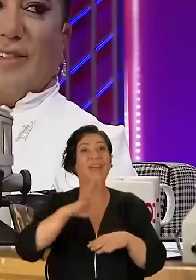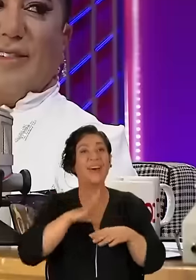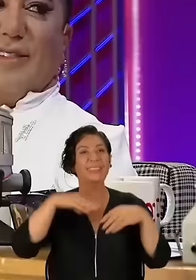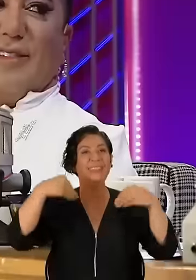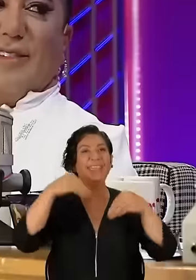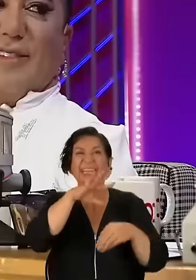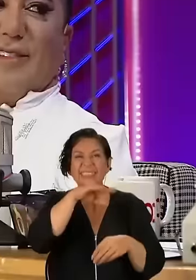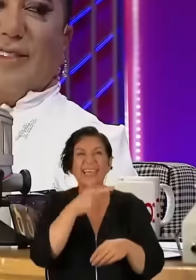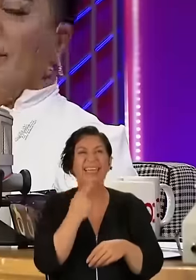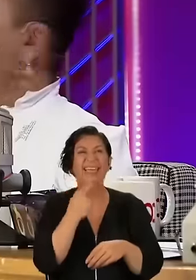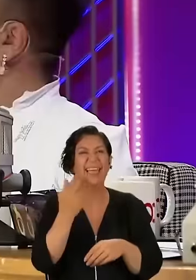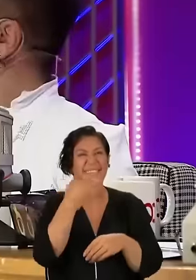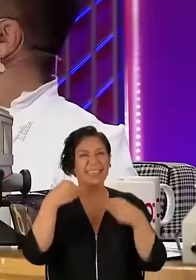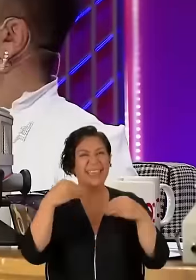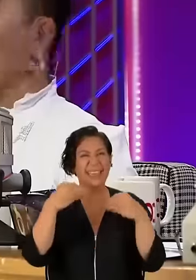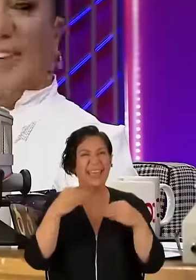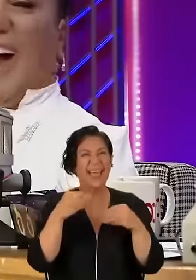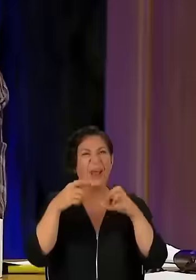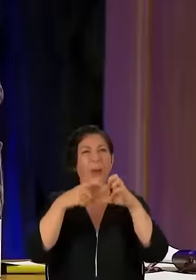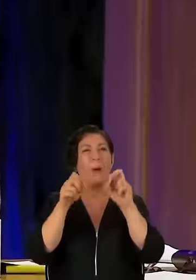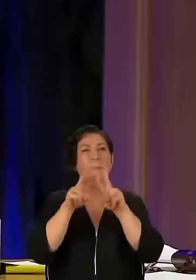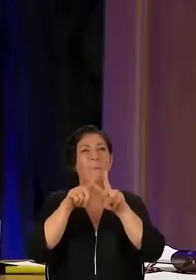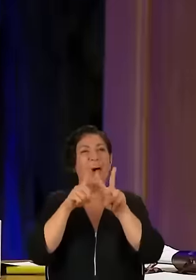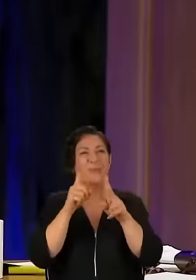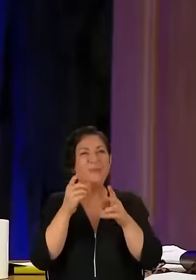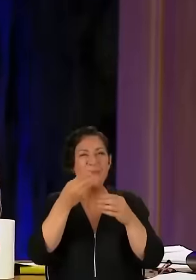satarlardı yaşlı kadınlar. Roman mahallesi.